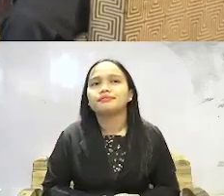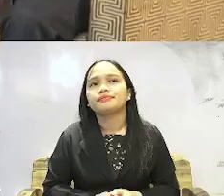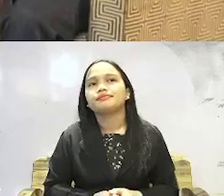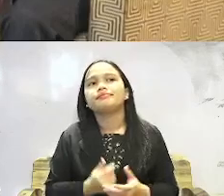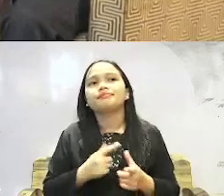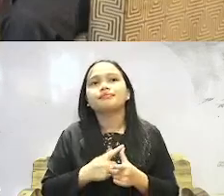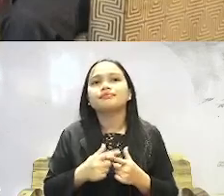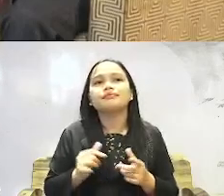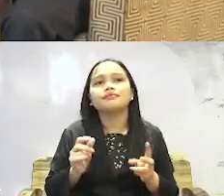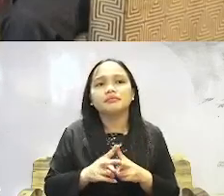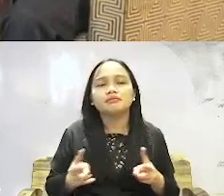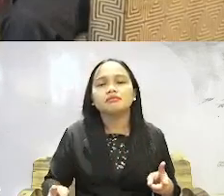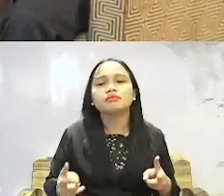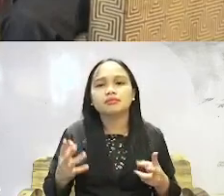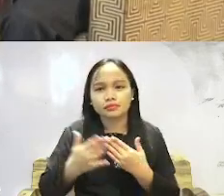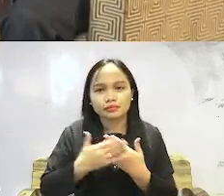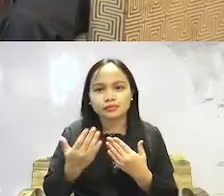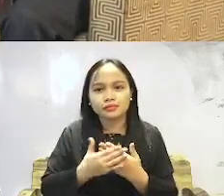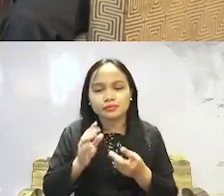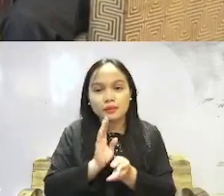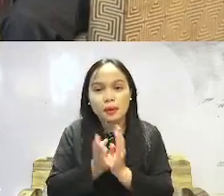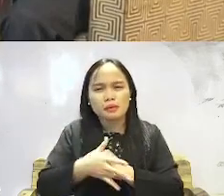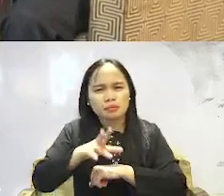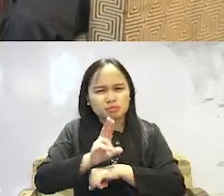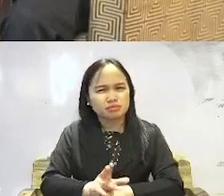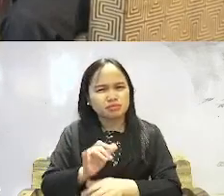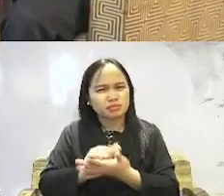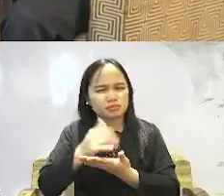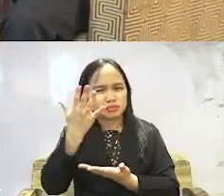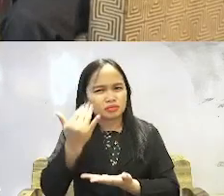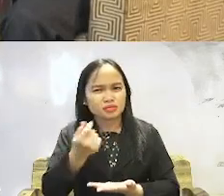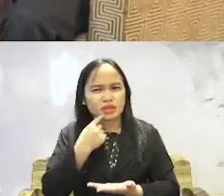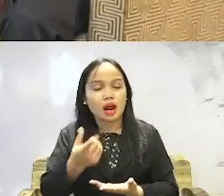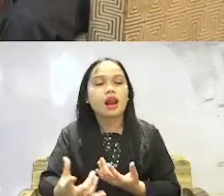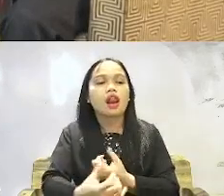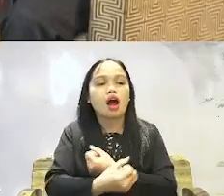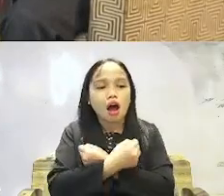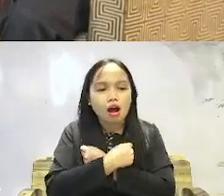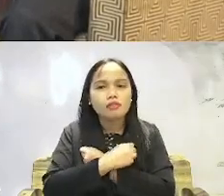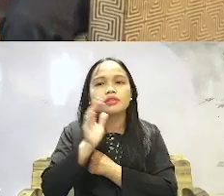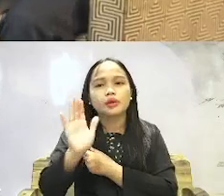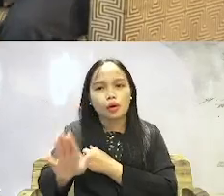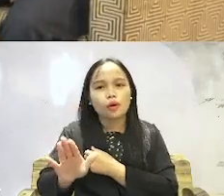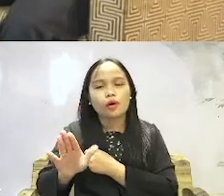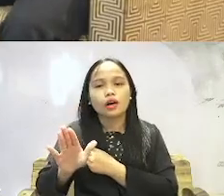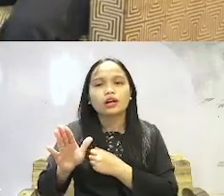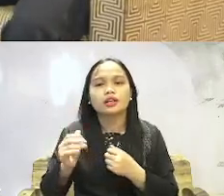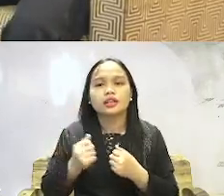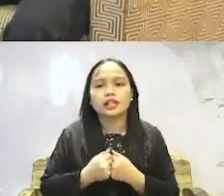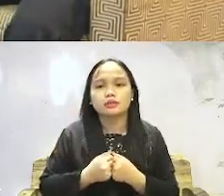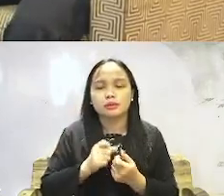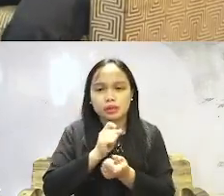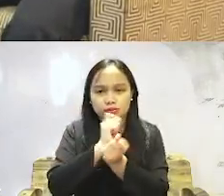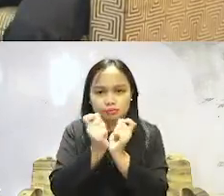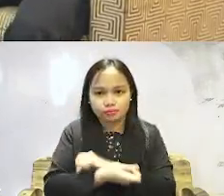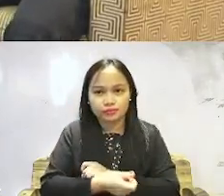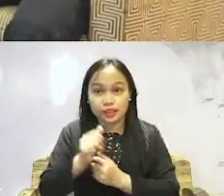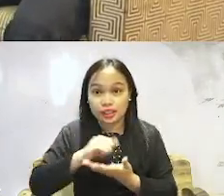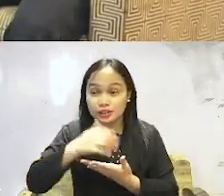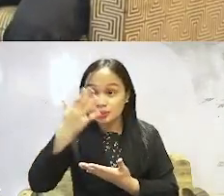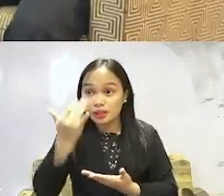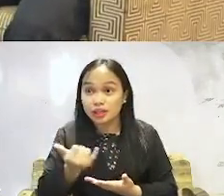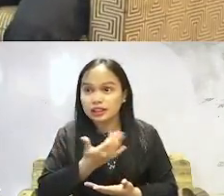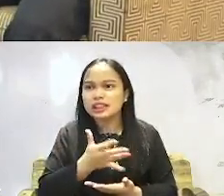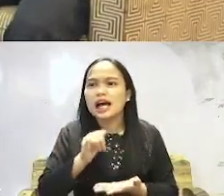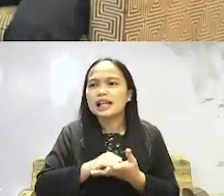Kaya madaling magsawa ang young people. Kaya sinabi ni Sir John ng episode na yun, love your transformation. Kasi yan